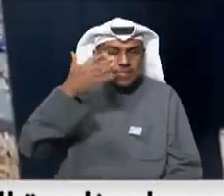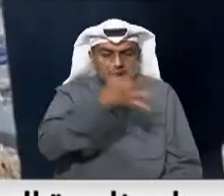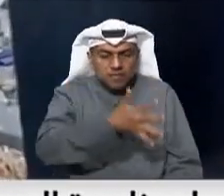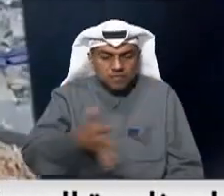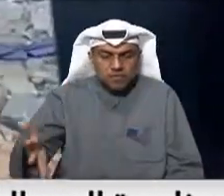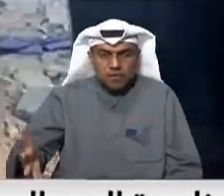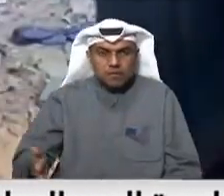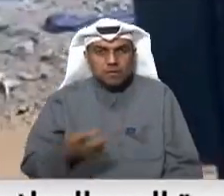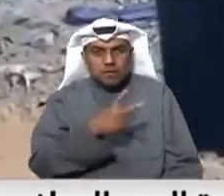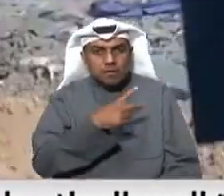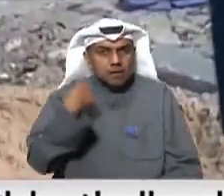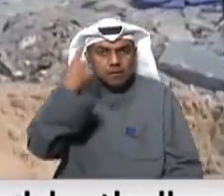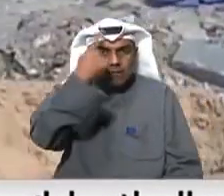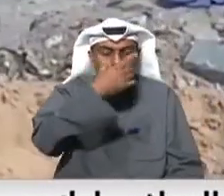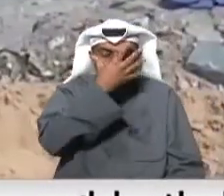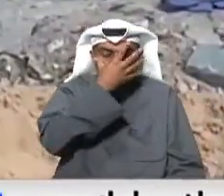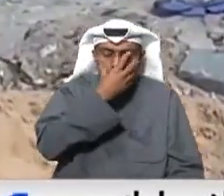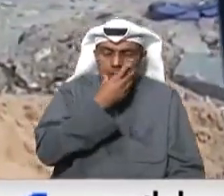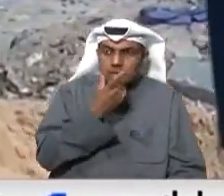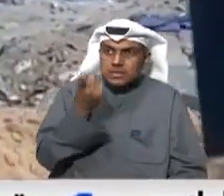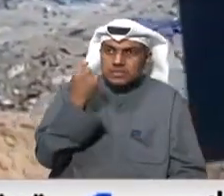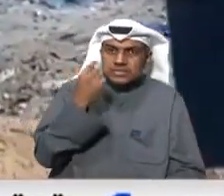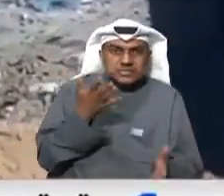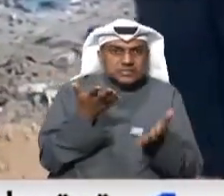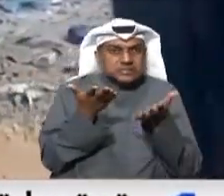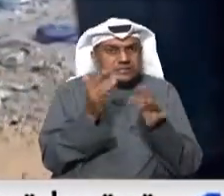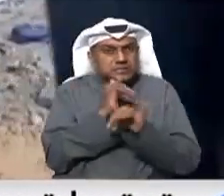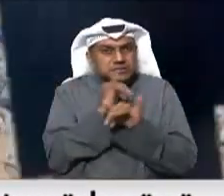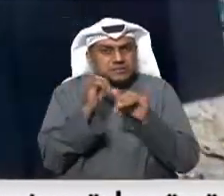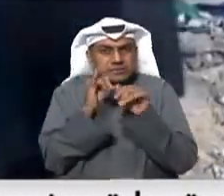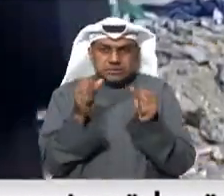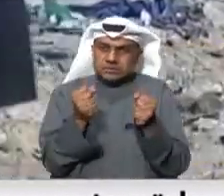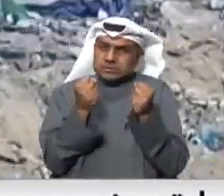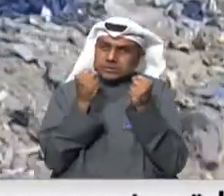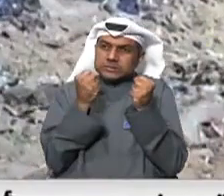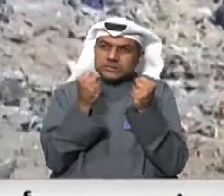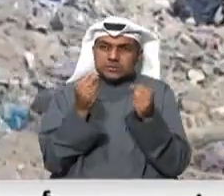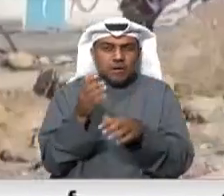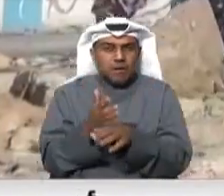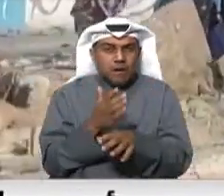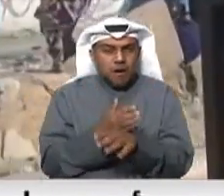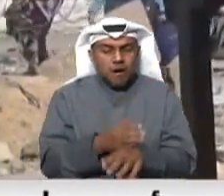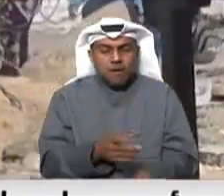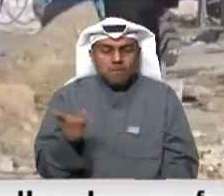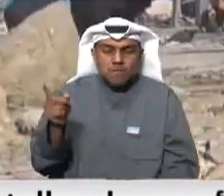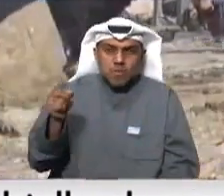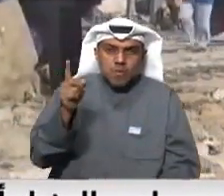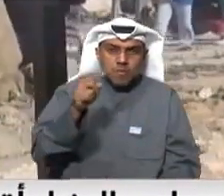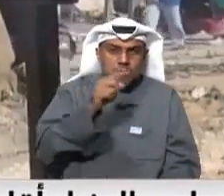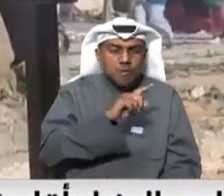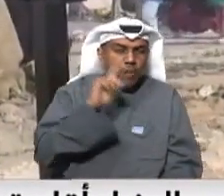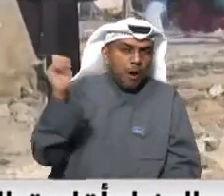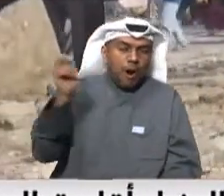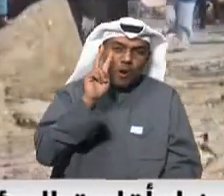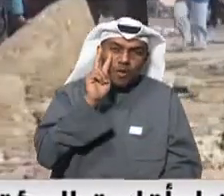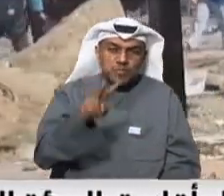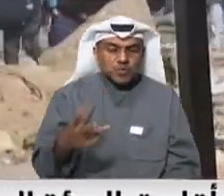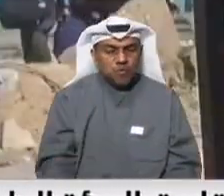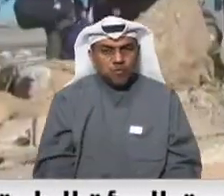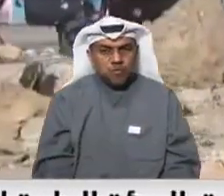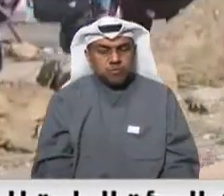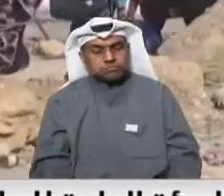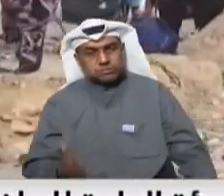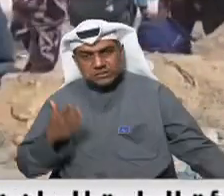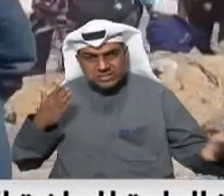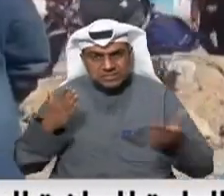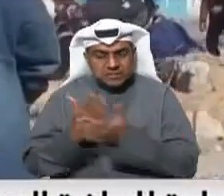ملامح وجوههم تروي حكايات مؤلمة يعيشون تفاصيلها بشكل يومي على مرأى العالم. اقتحام